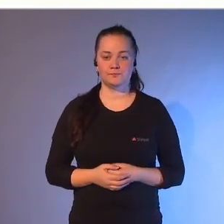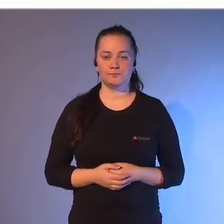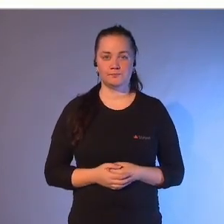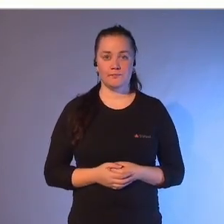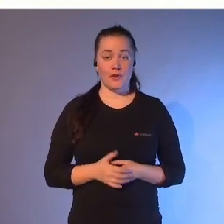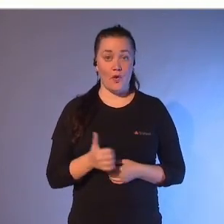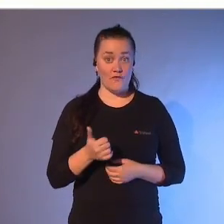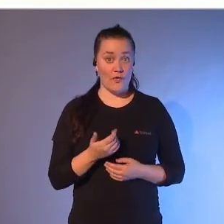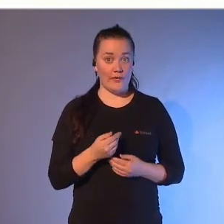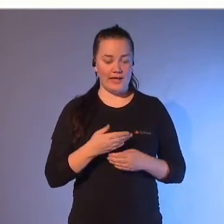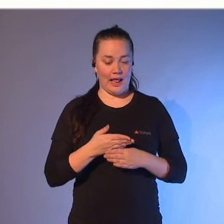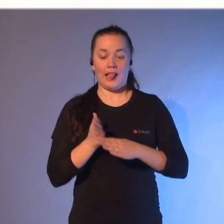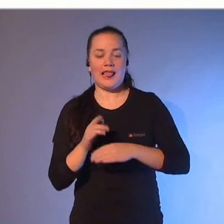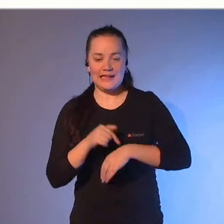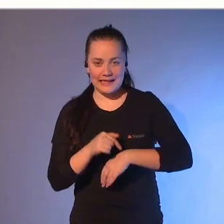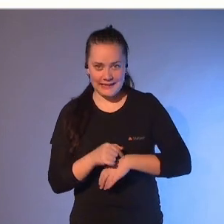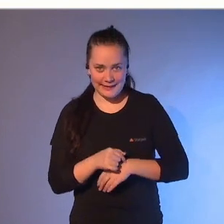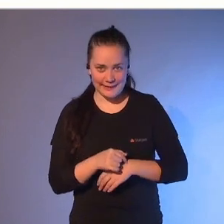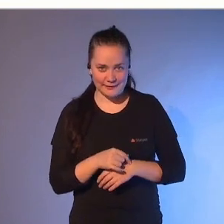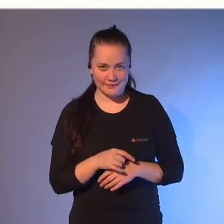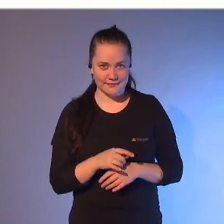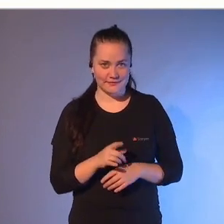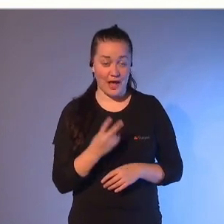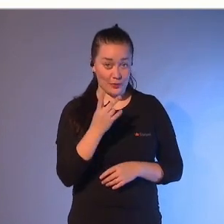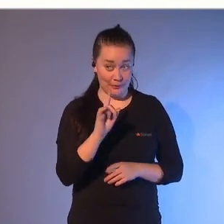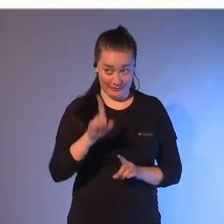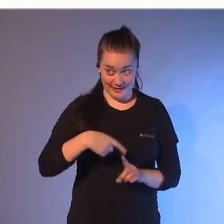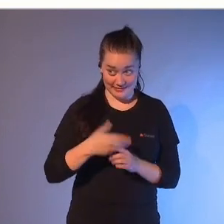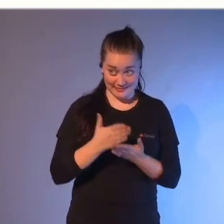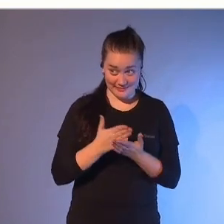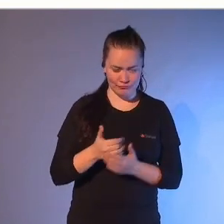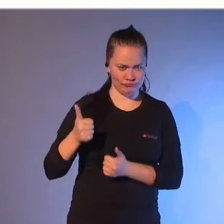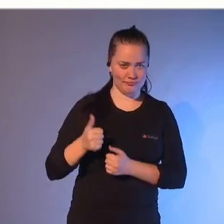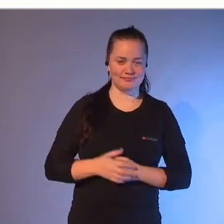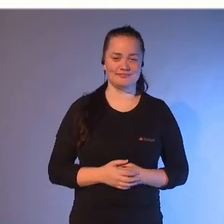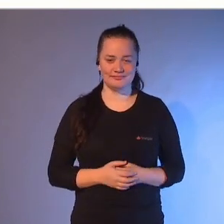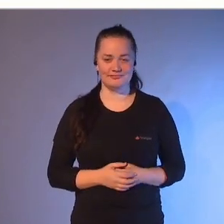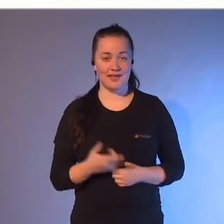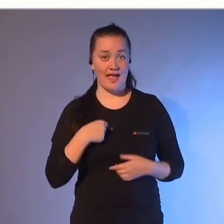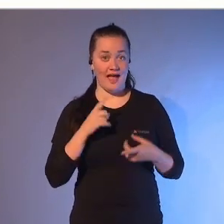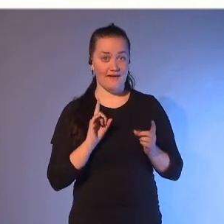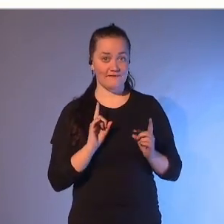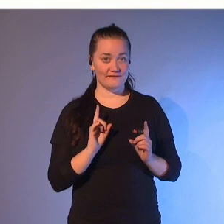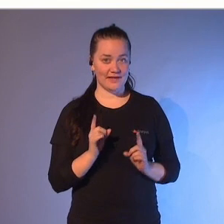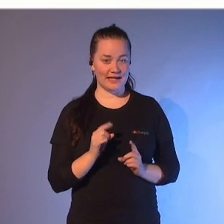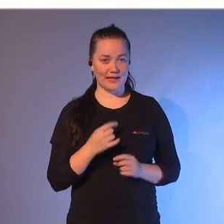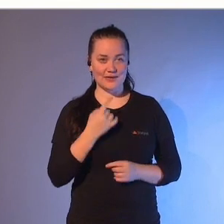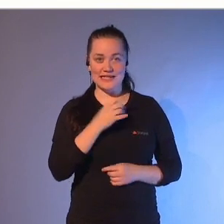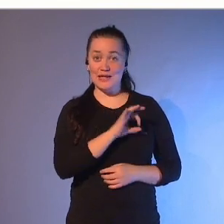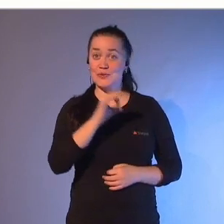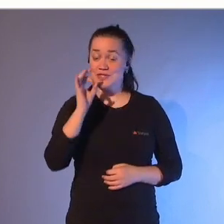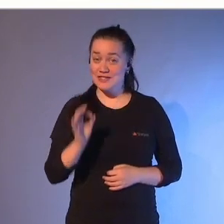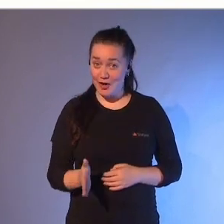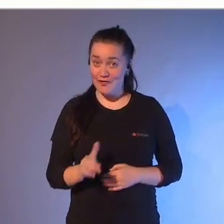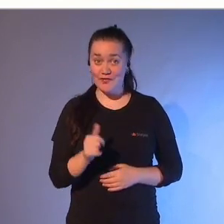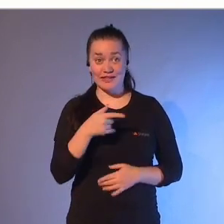Og for å ikke gå over tida, jeg har to minutter igjen, så velger jeg å si tusen takk for